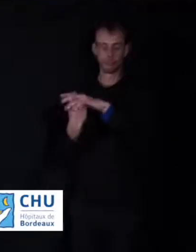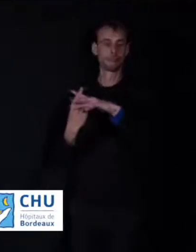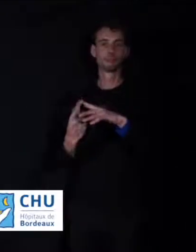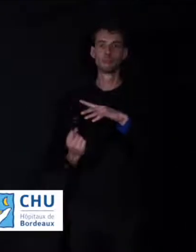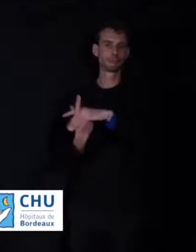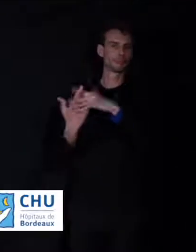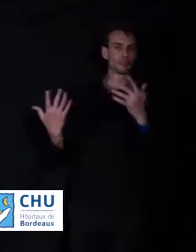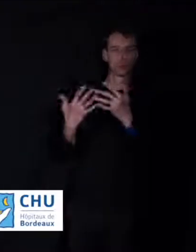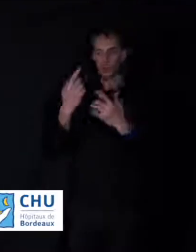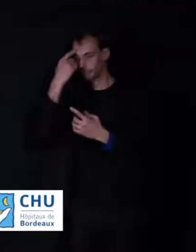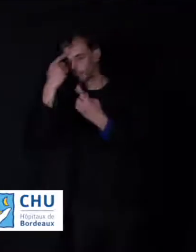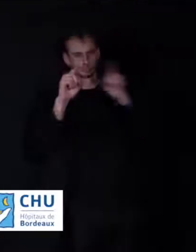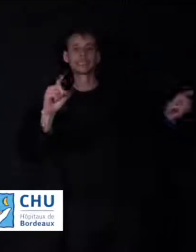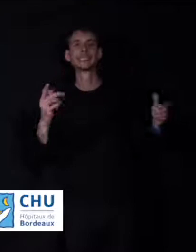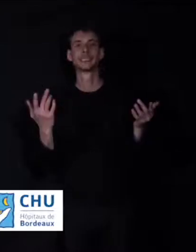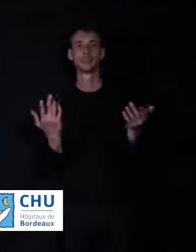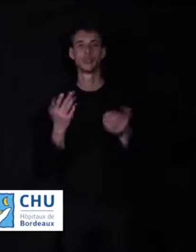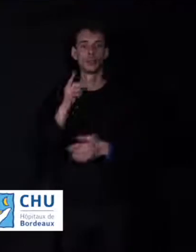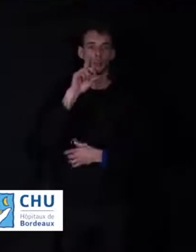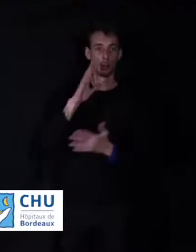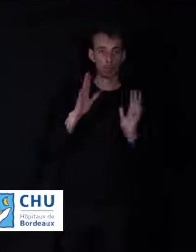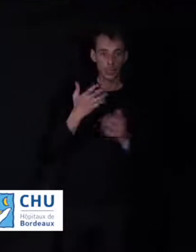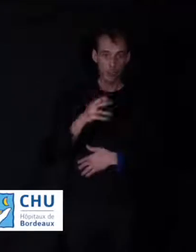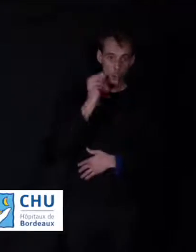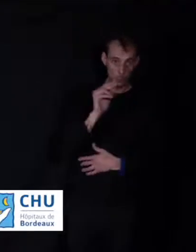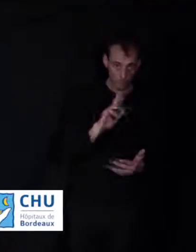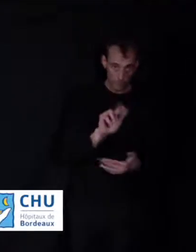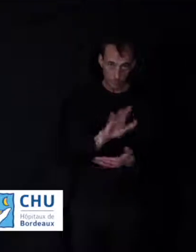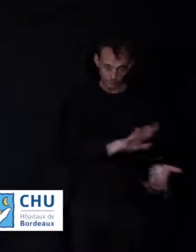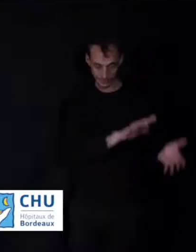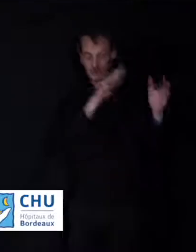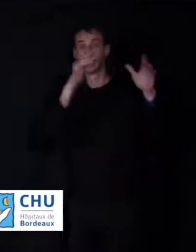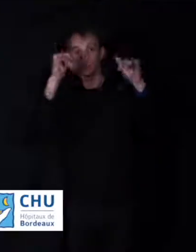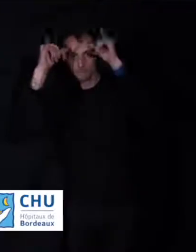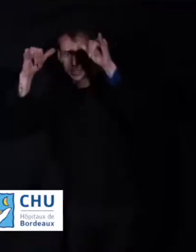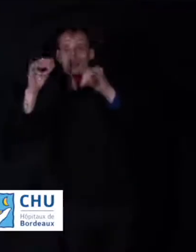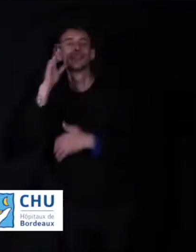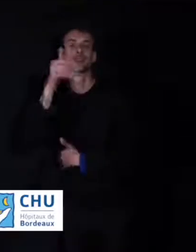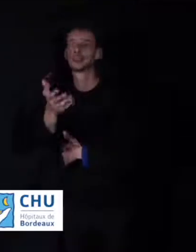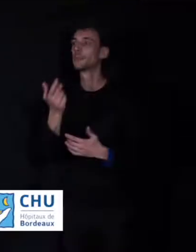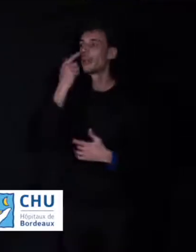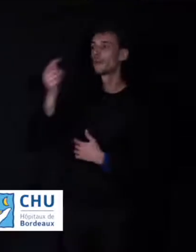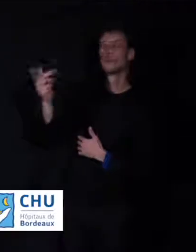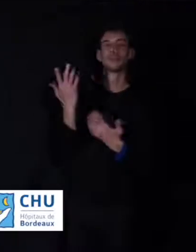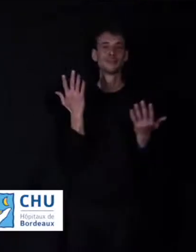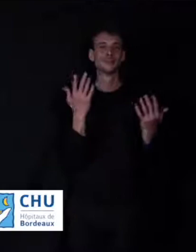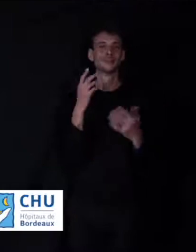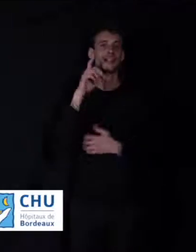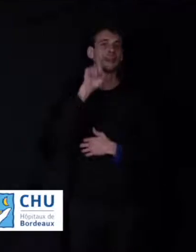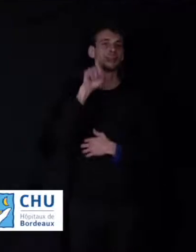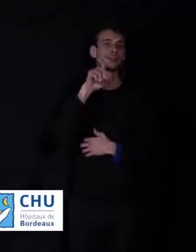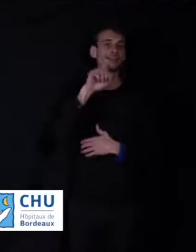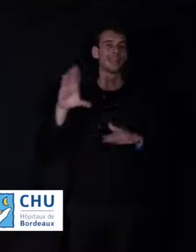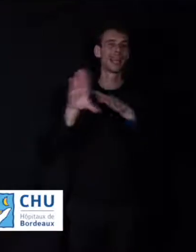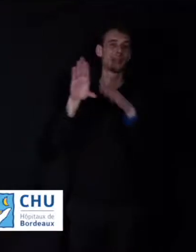qu'on va peut-être transformer des êtres humains en vaches, d'où la mythologie grecque que je vous ai mis à droite, cette image de